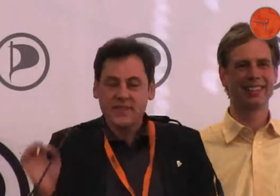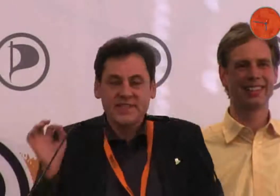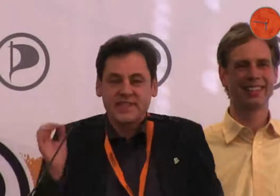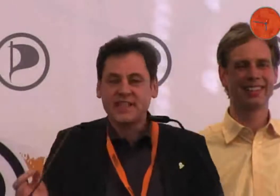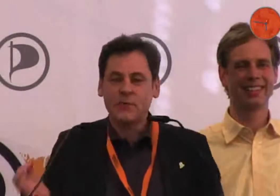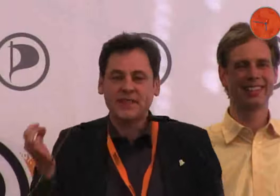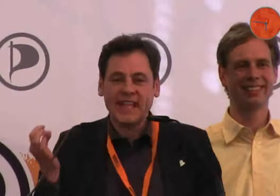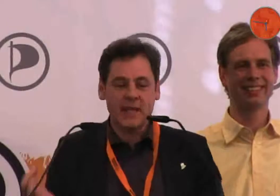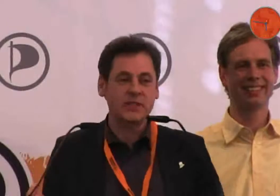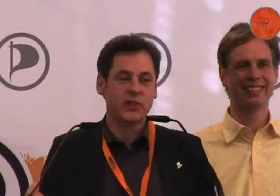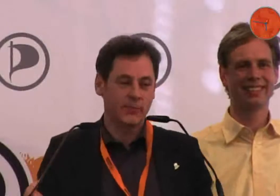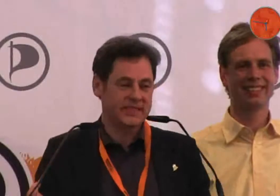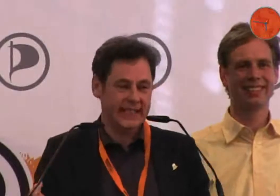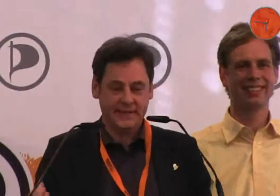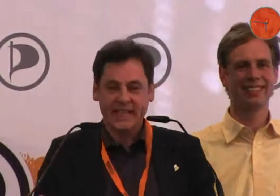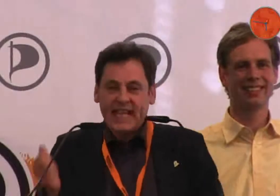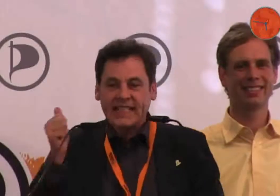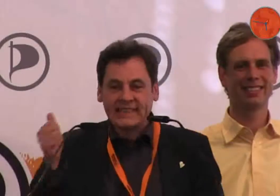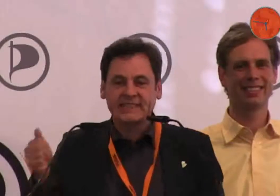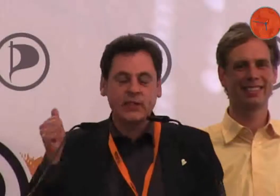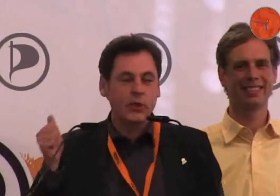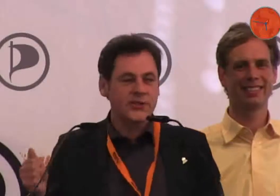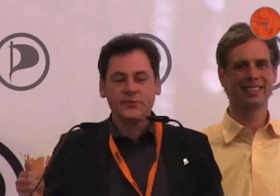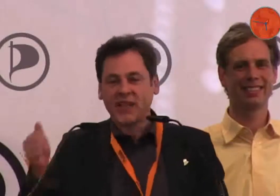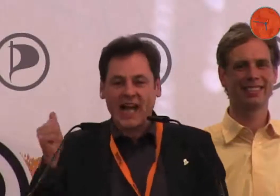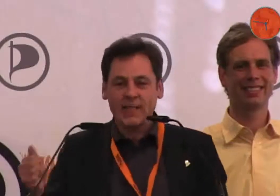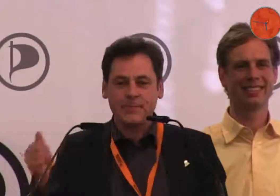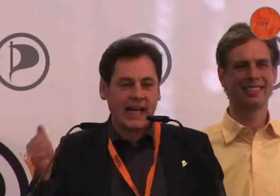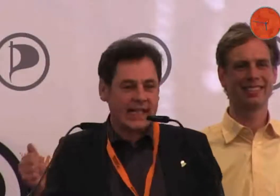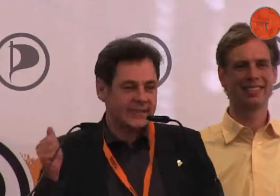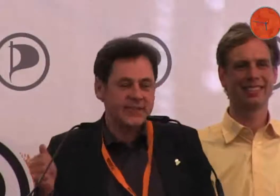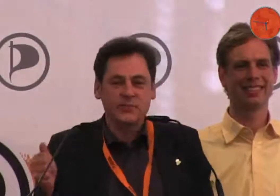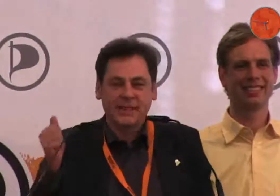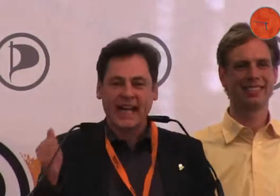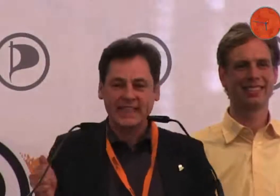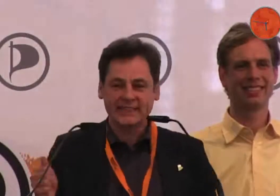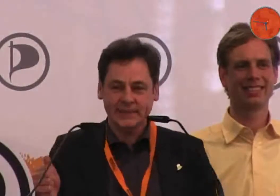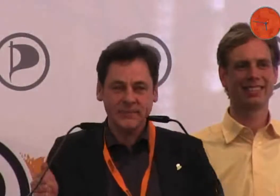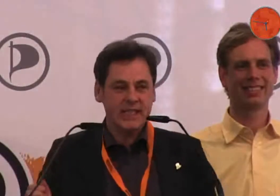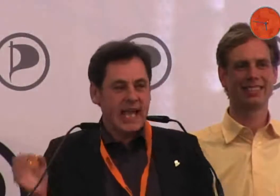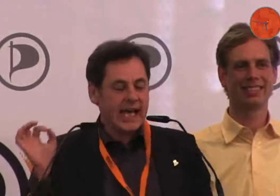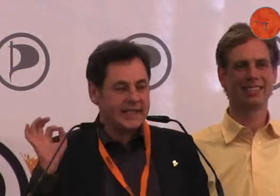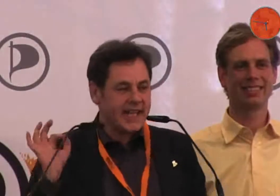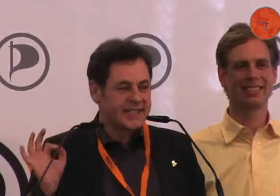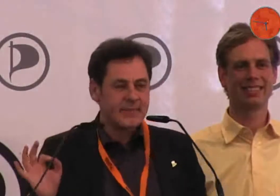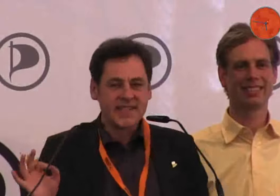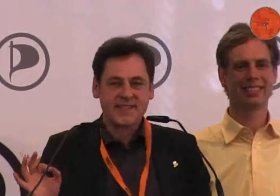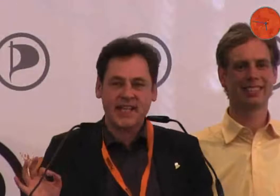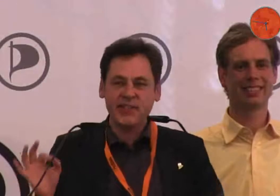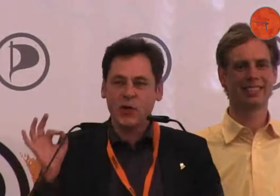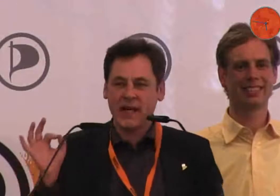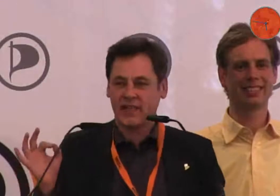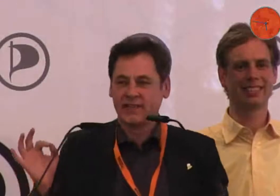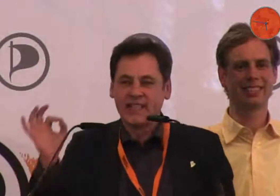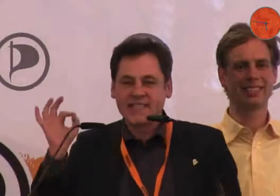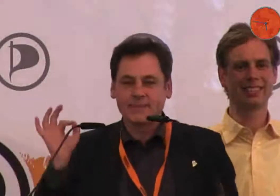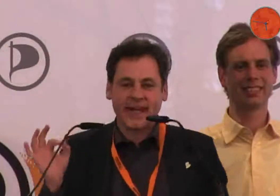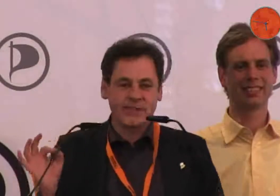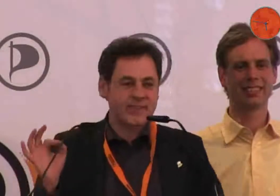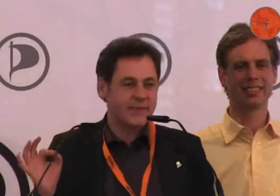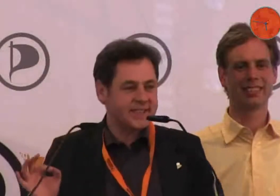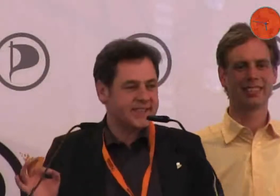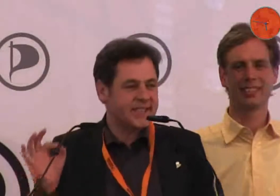sie es wissen wissen sie nicht wo man die herbekommen kann jetzt die Lösung für alle Piratinnen und Piraten eine SMS an die Nummer